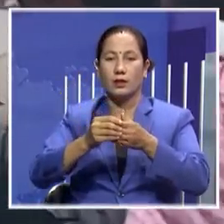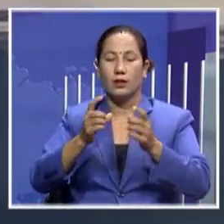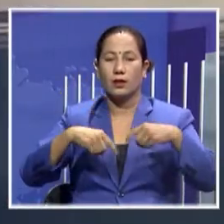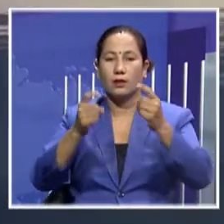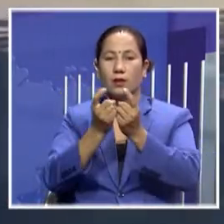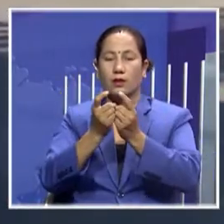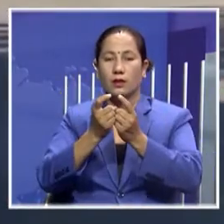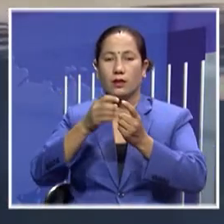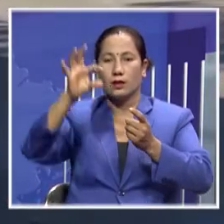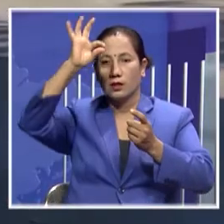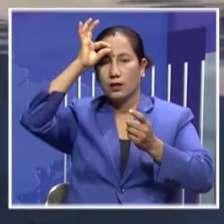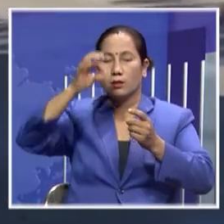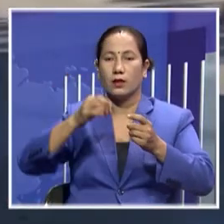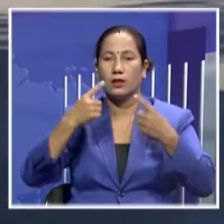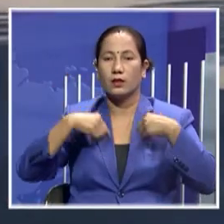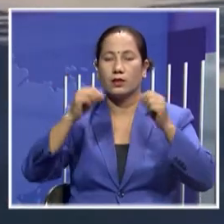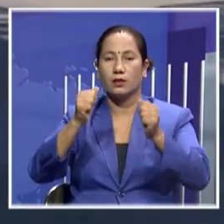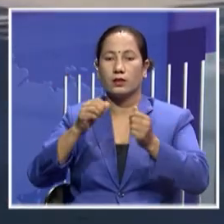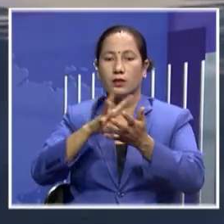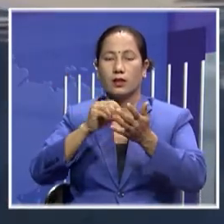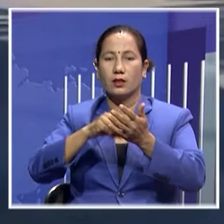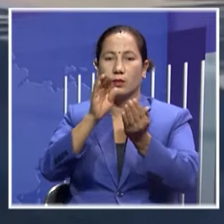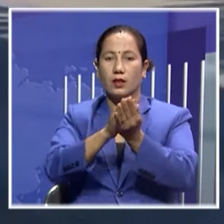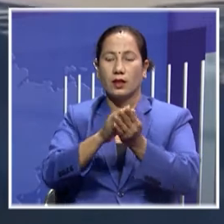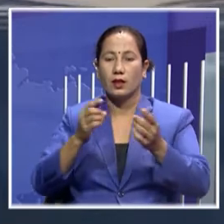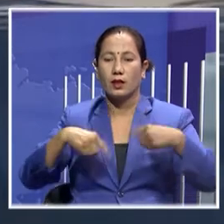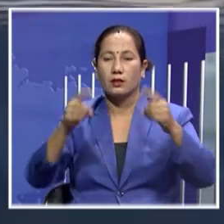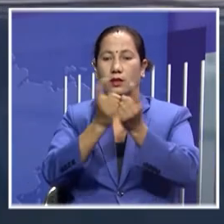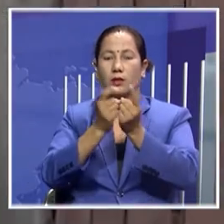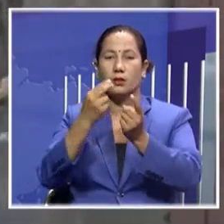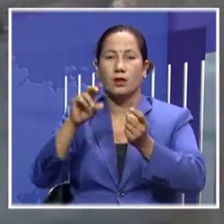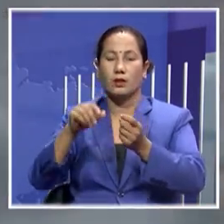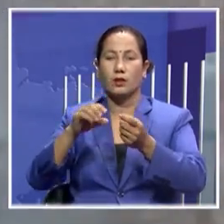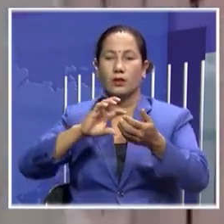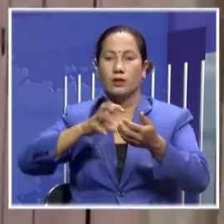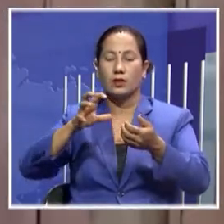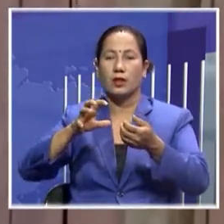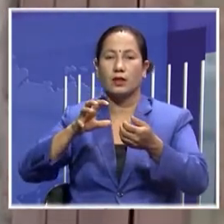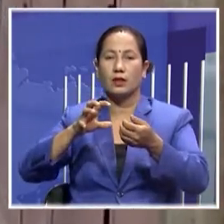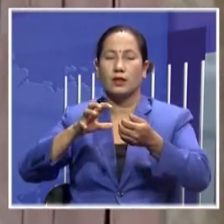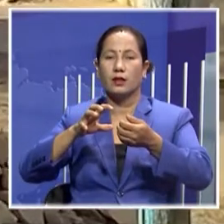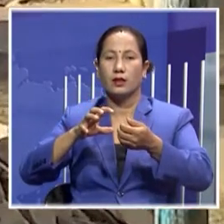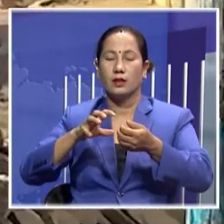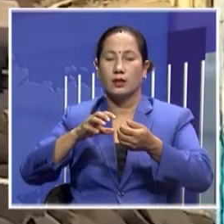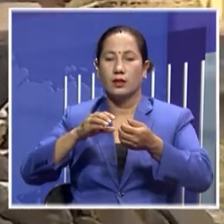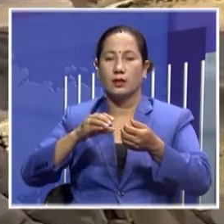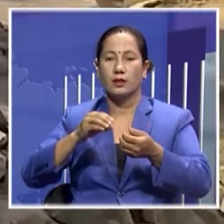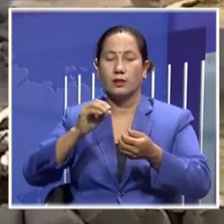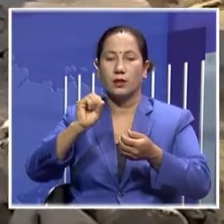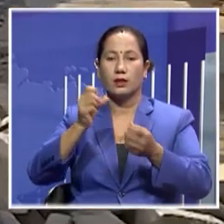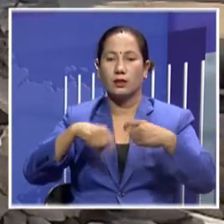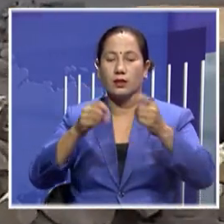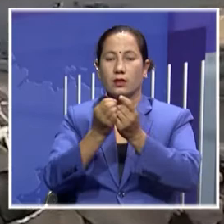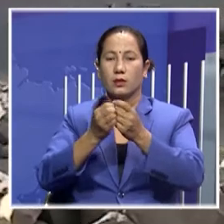बैठकमा अफगान सुरक्षा मामिलालाई केन्द्रमा राखेर छलफल भएको हो। स्थानीय इस्लामिक स्टेटको भातृ